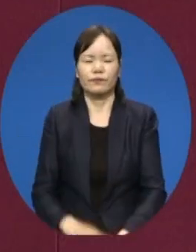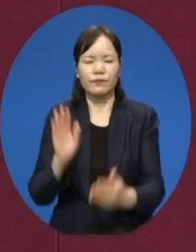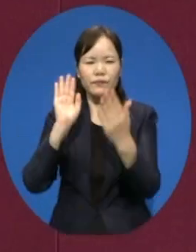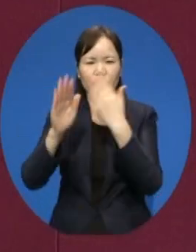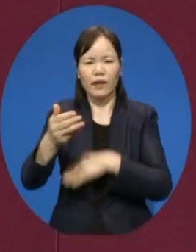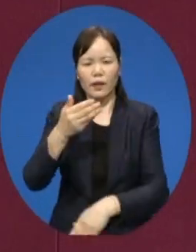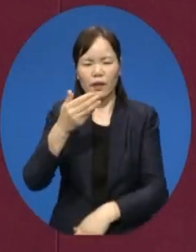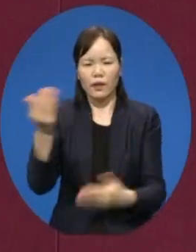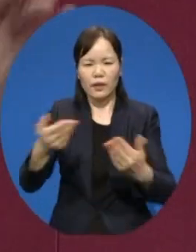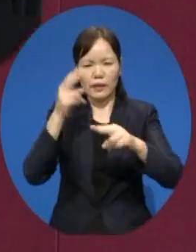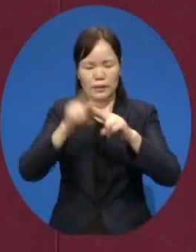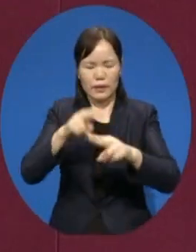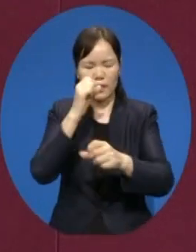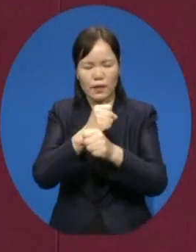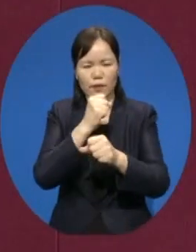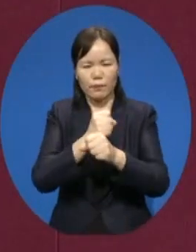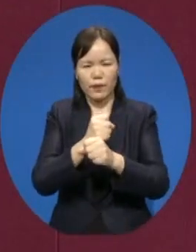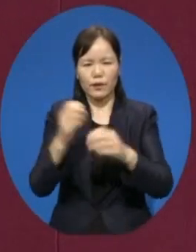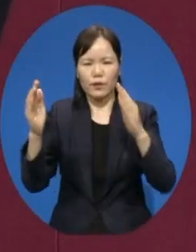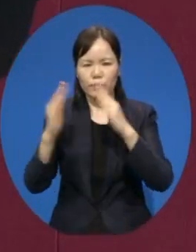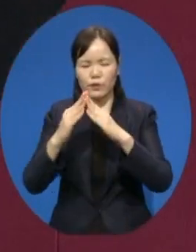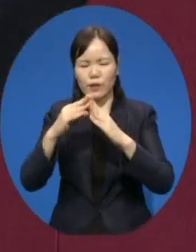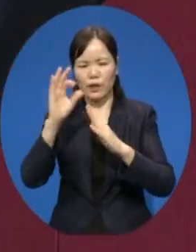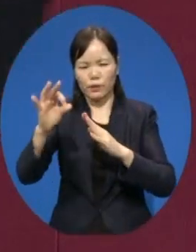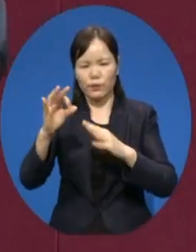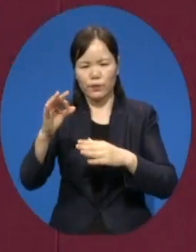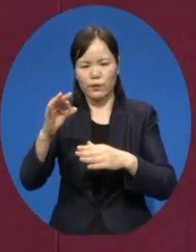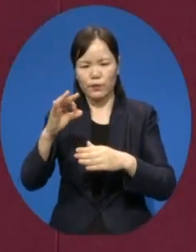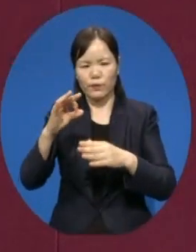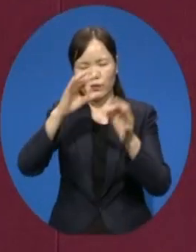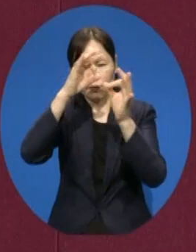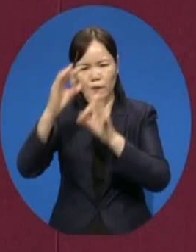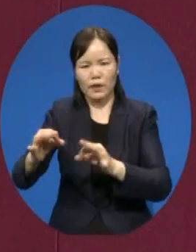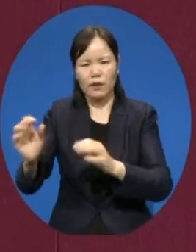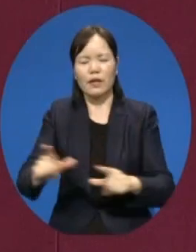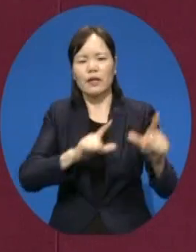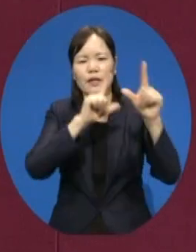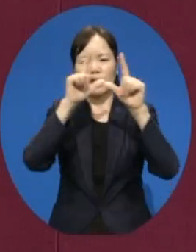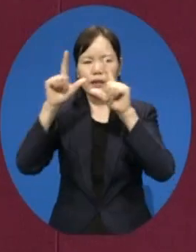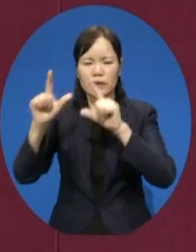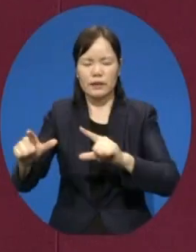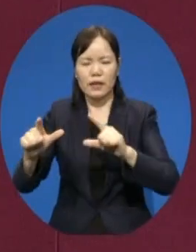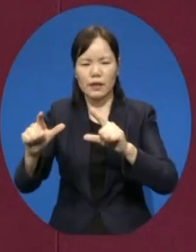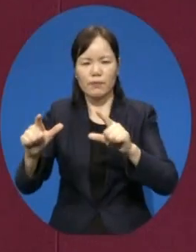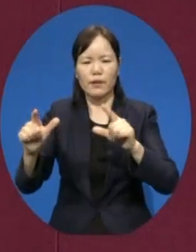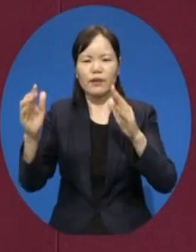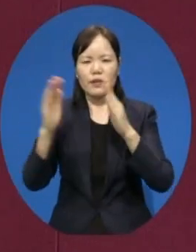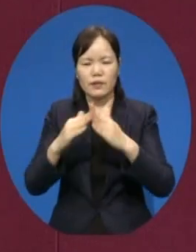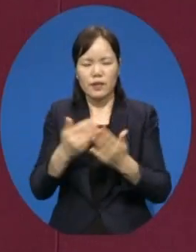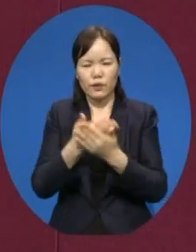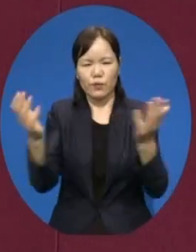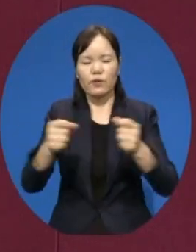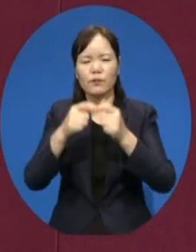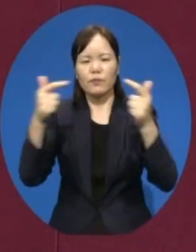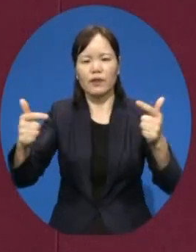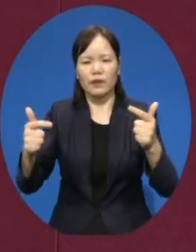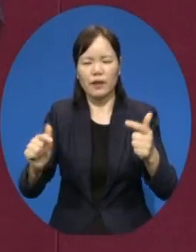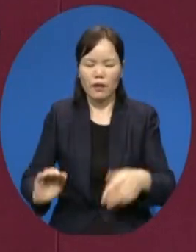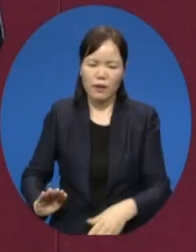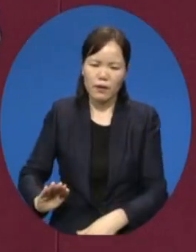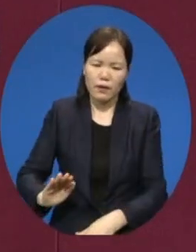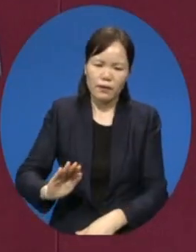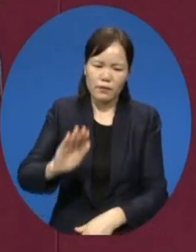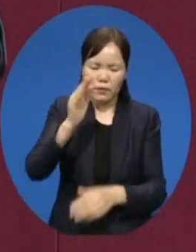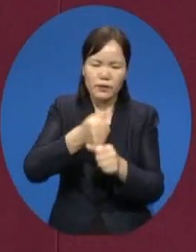먹거리를 개척하고 주택가격을 정상화시키고 살만한 주택공급을 확대하고 저성장의